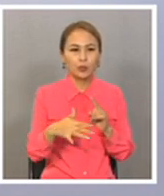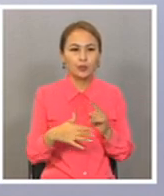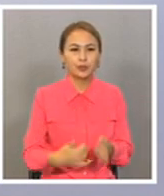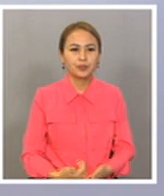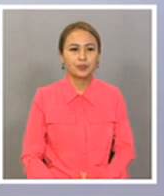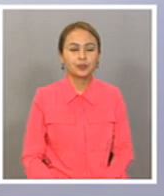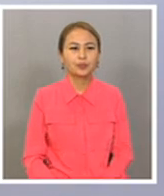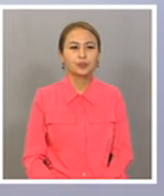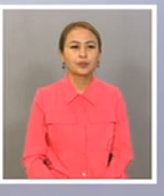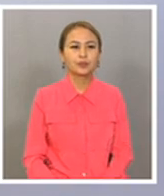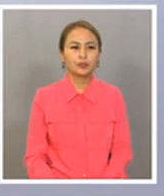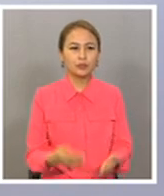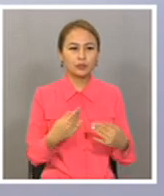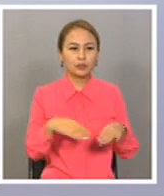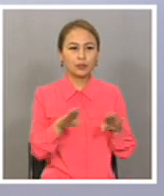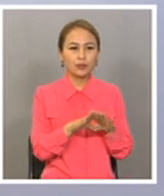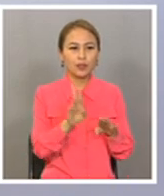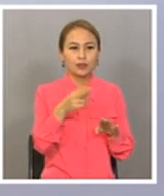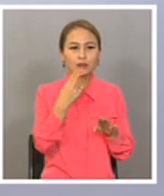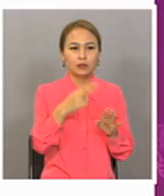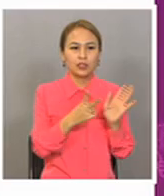Сонда D нүктесінің координатасы